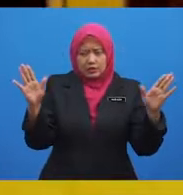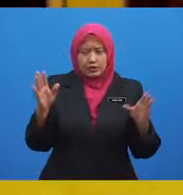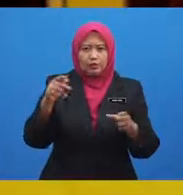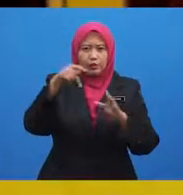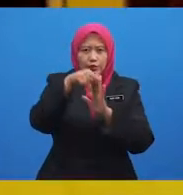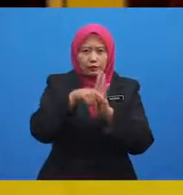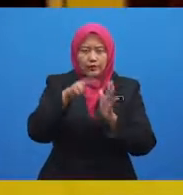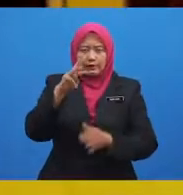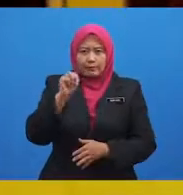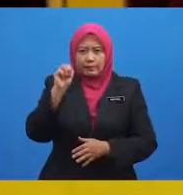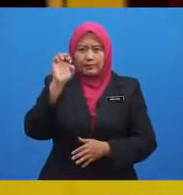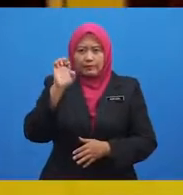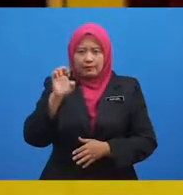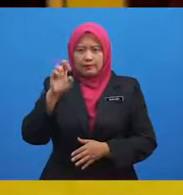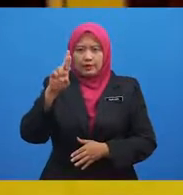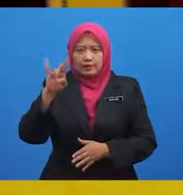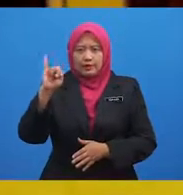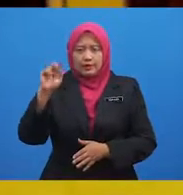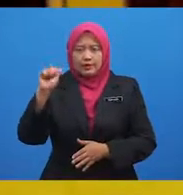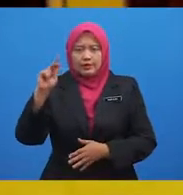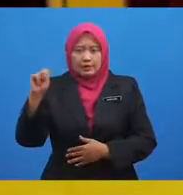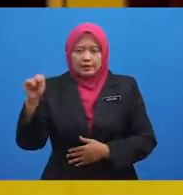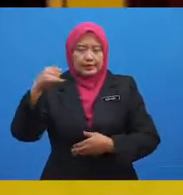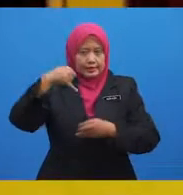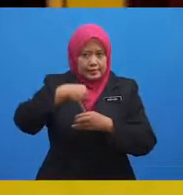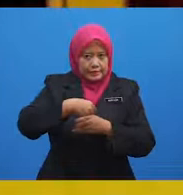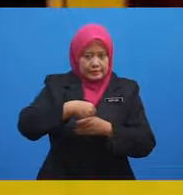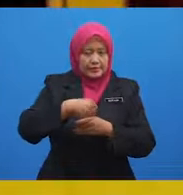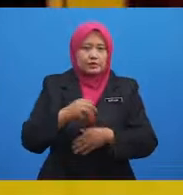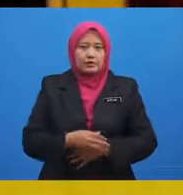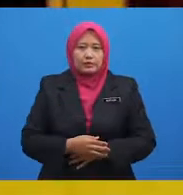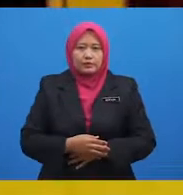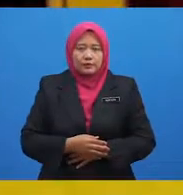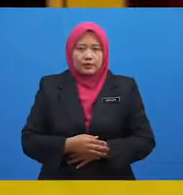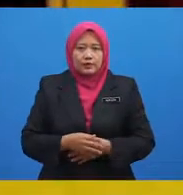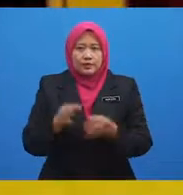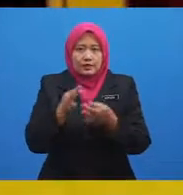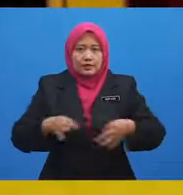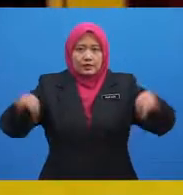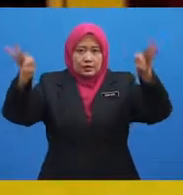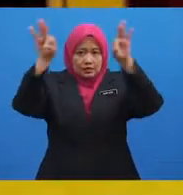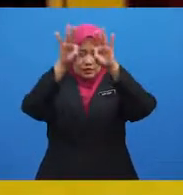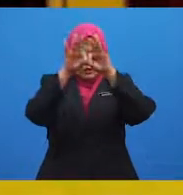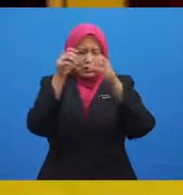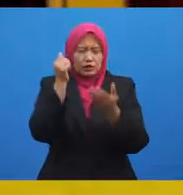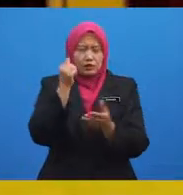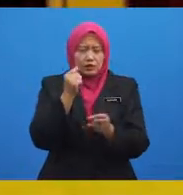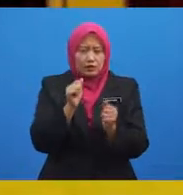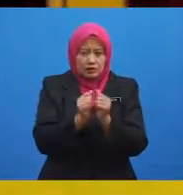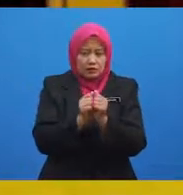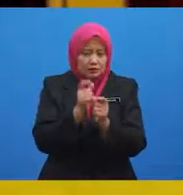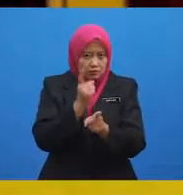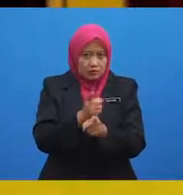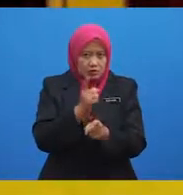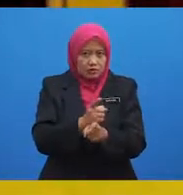isinya berdasarkan sesuatu perkara dan diceritakan secara terperinci. Seloka